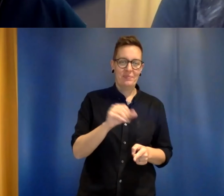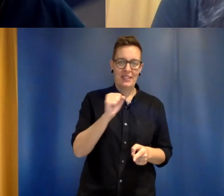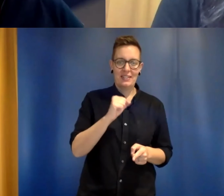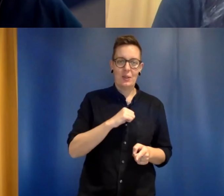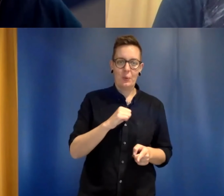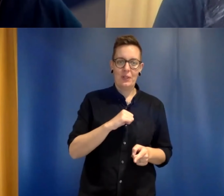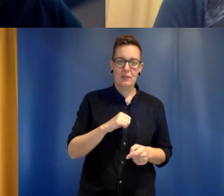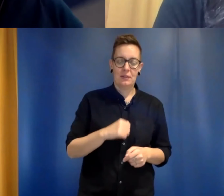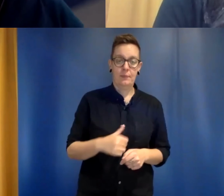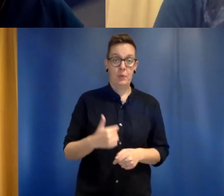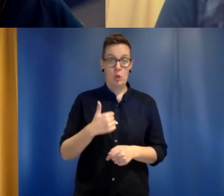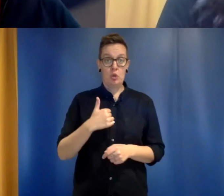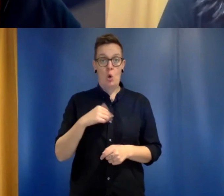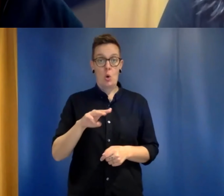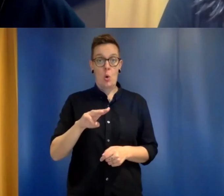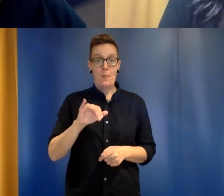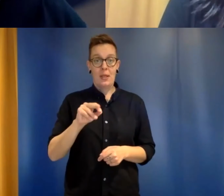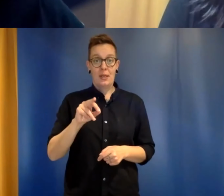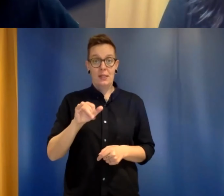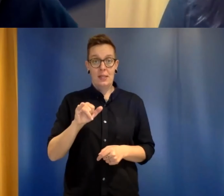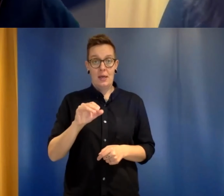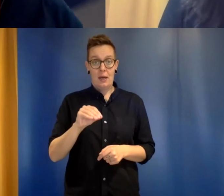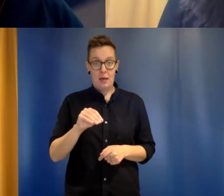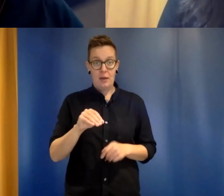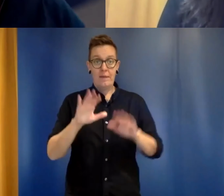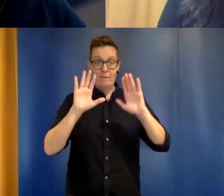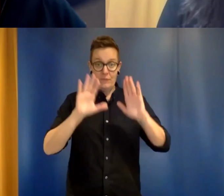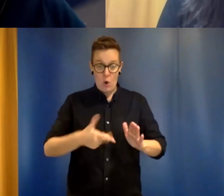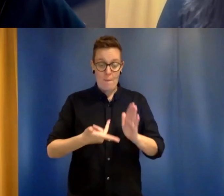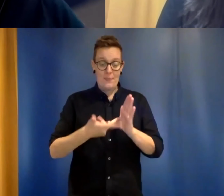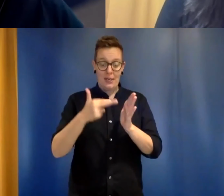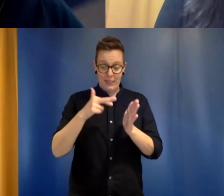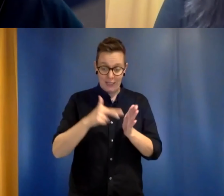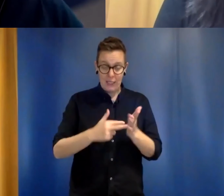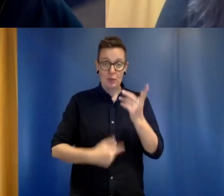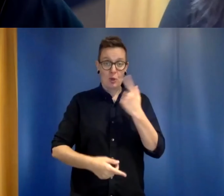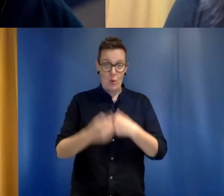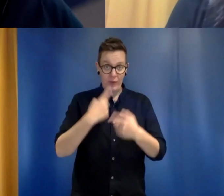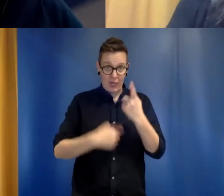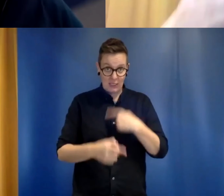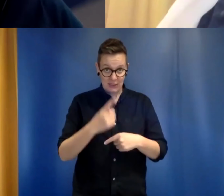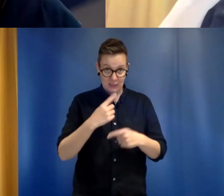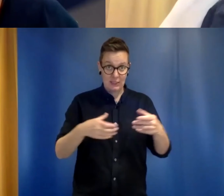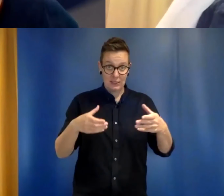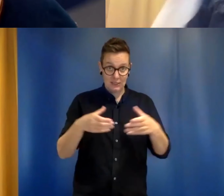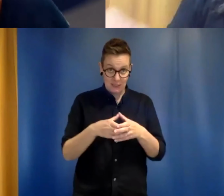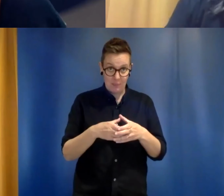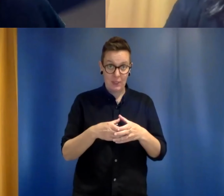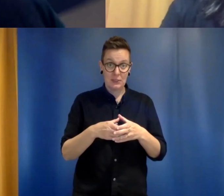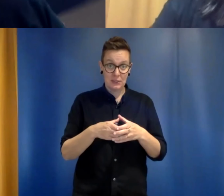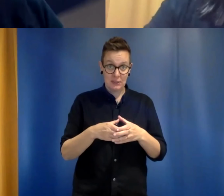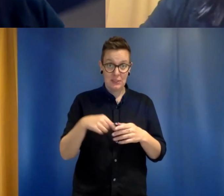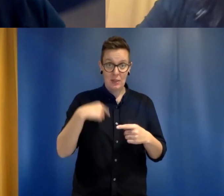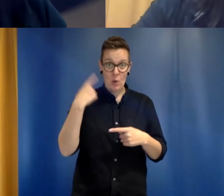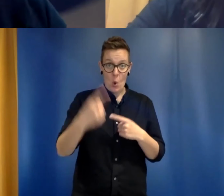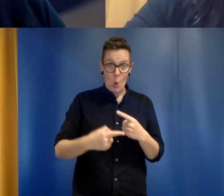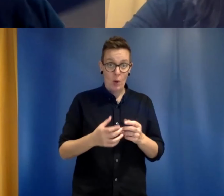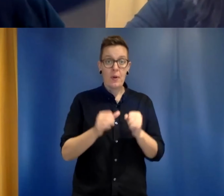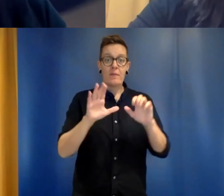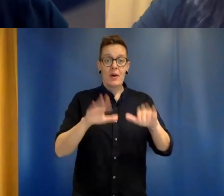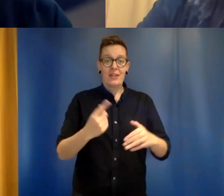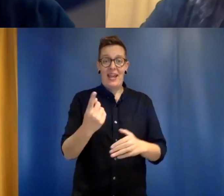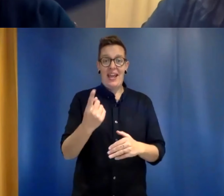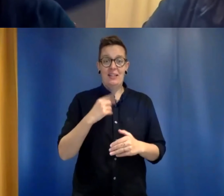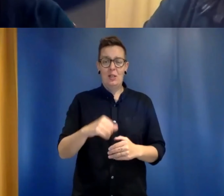Jag och Maria har inte bara fått göra det här att planera den här konferensen tillsammans i år utan vi har också haft ett annat väldigt